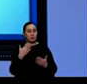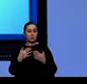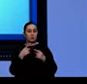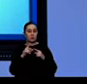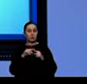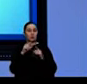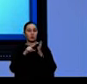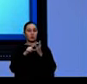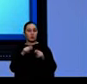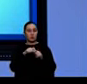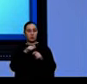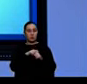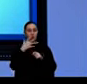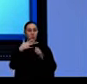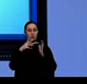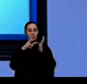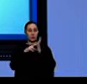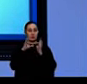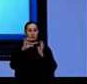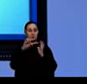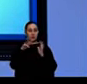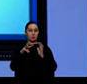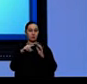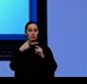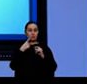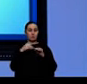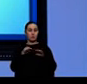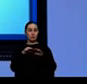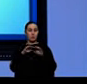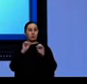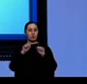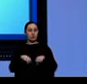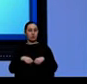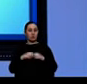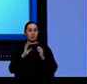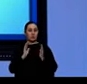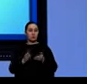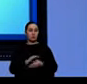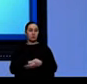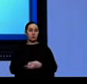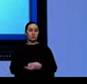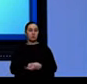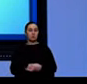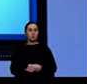buni 7 metr u 58 santimetr ga teng deb yozsak bo'ladi.